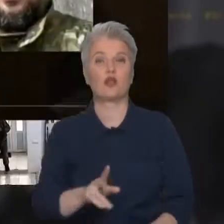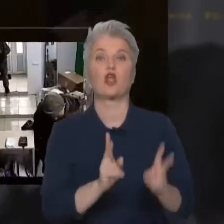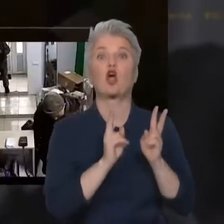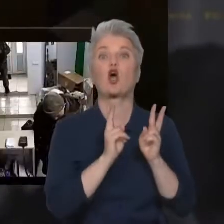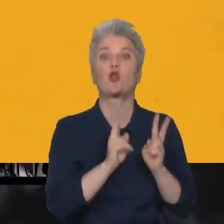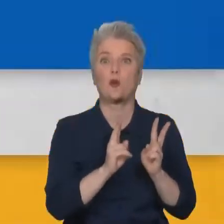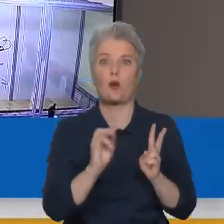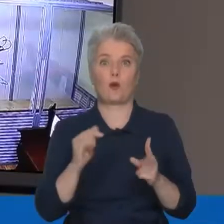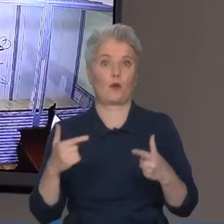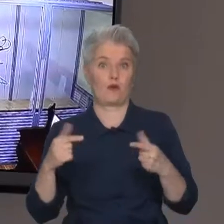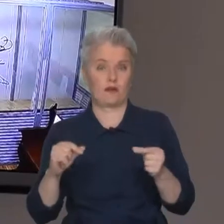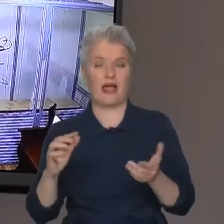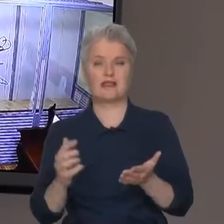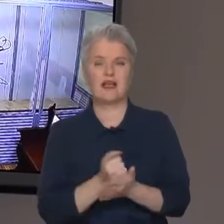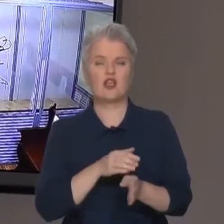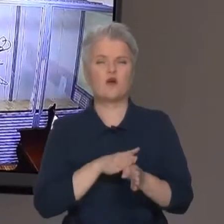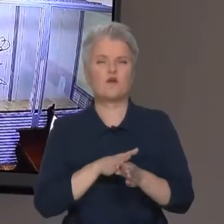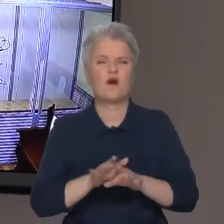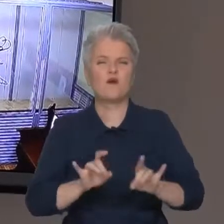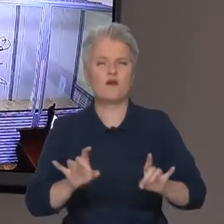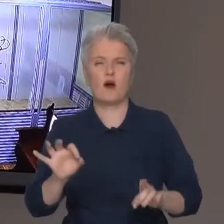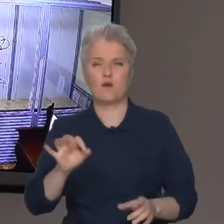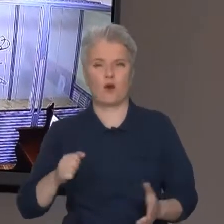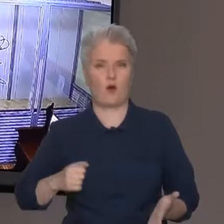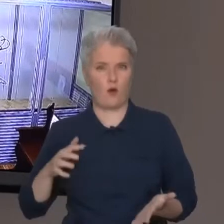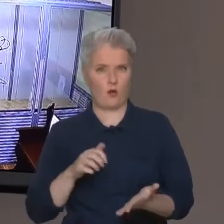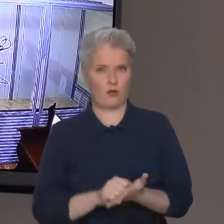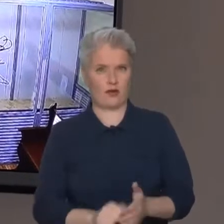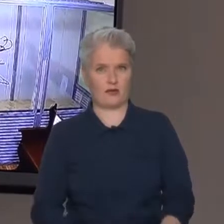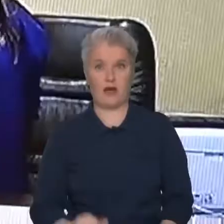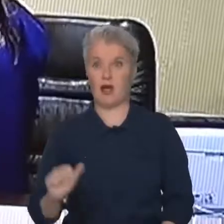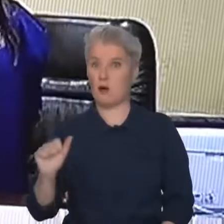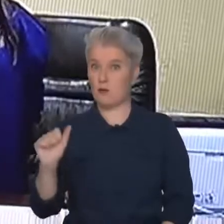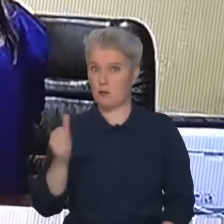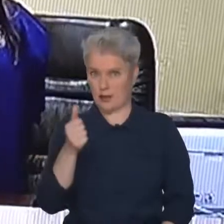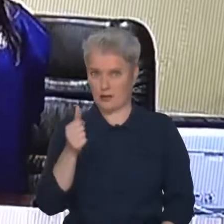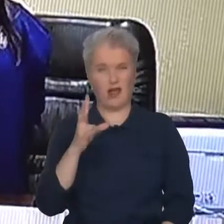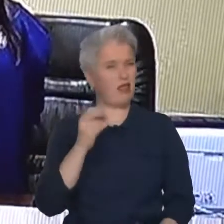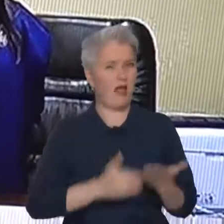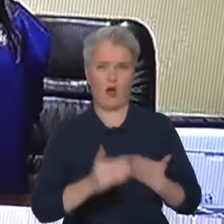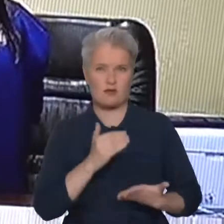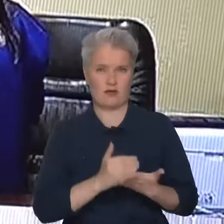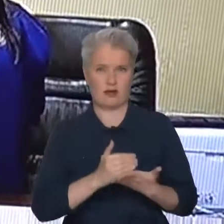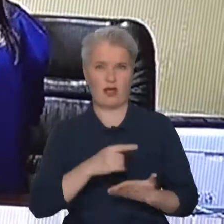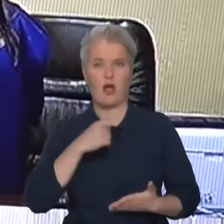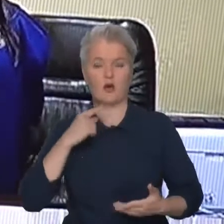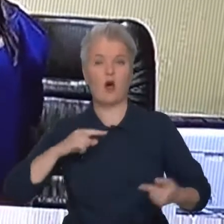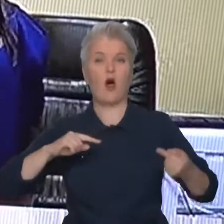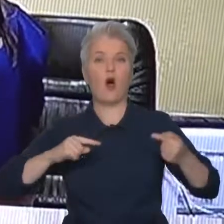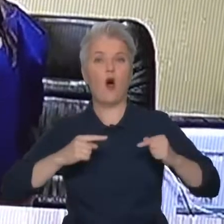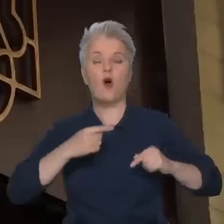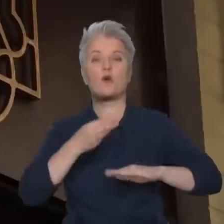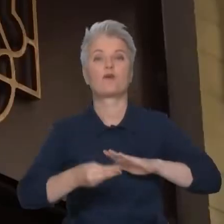знайти повну інформацію про окупантів? Перше, але не останнє. Антикорупційний суд конфіскував усе майно російського олігарха.